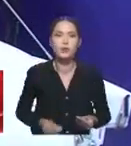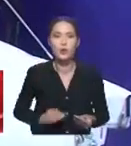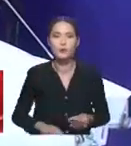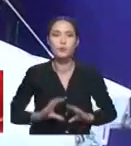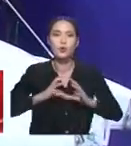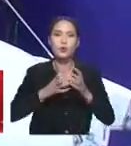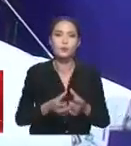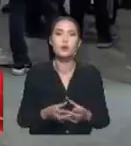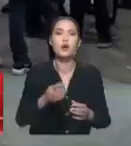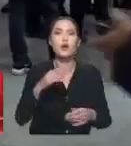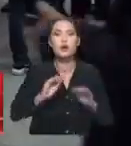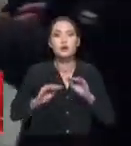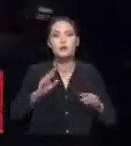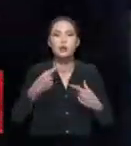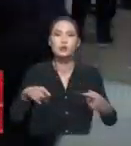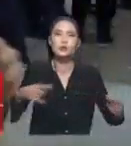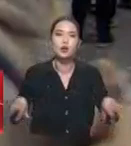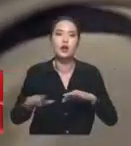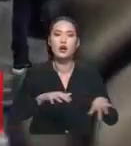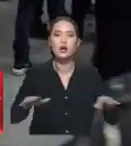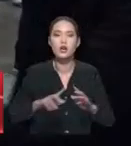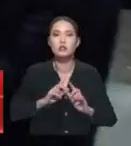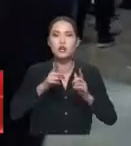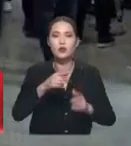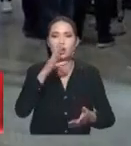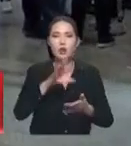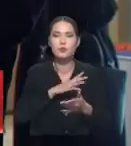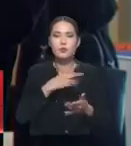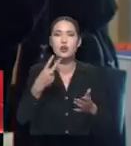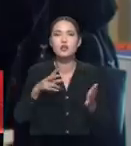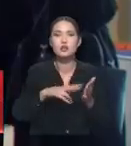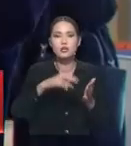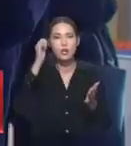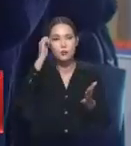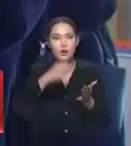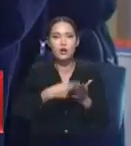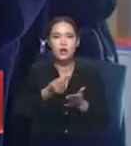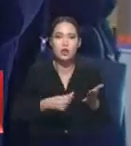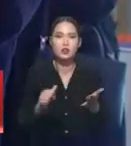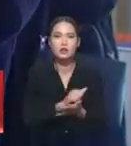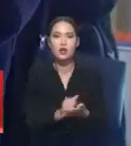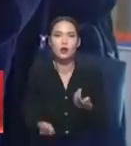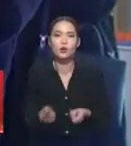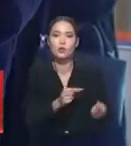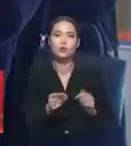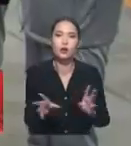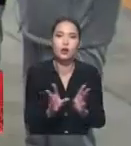международные технопарки и другие организации подписали 29 меморандумов и соглашений о сотрудничестве в